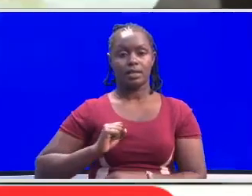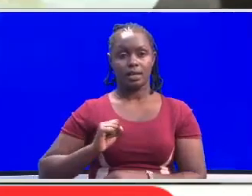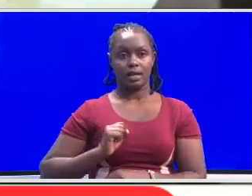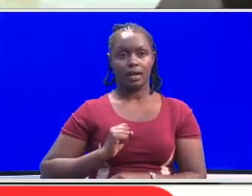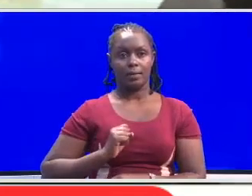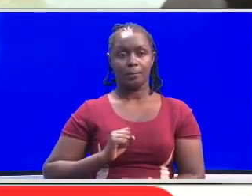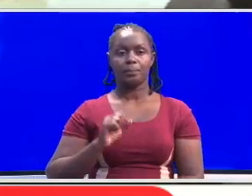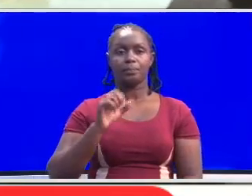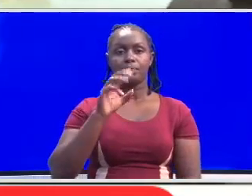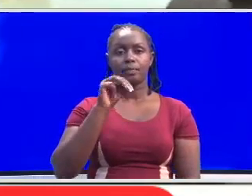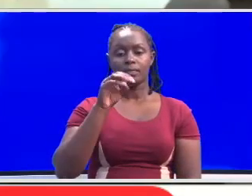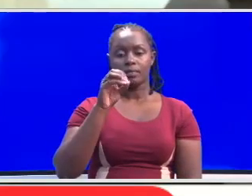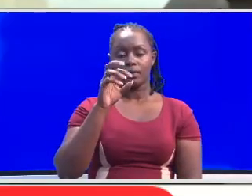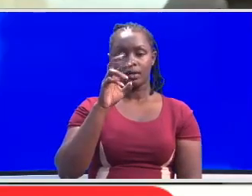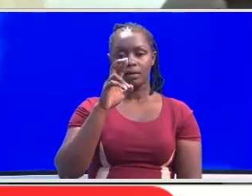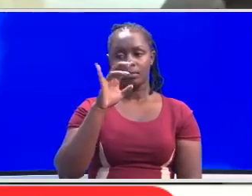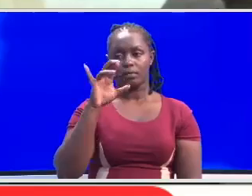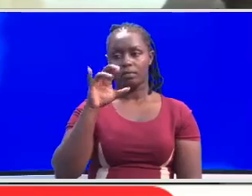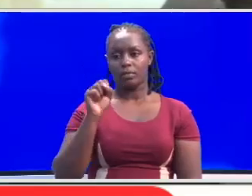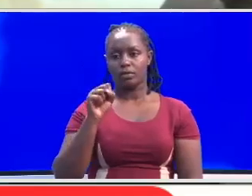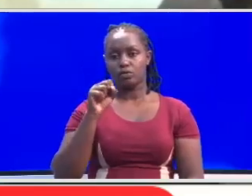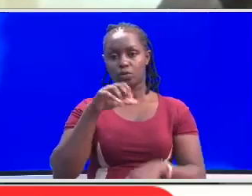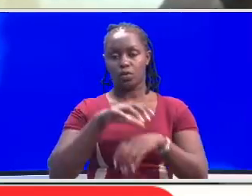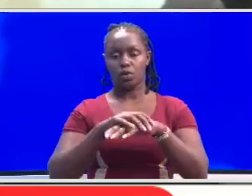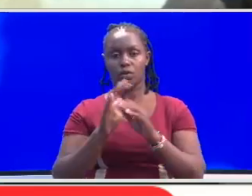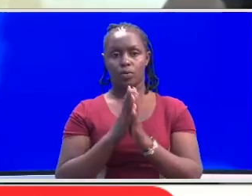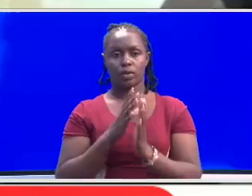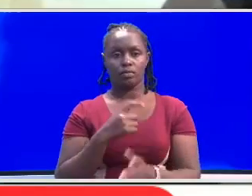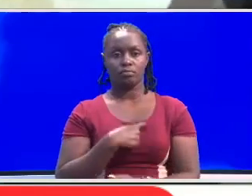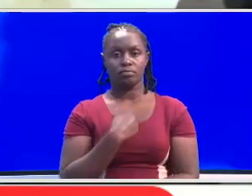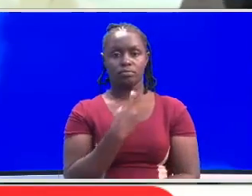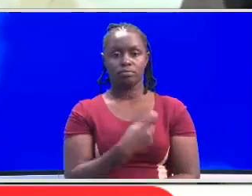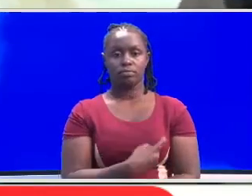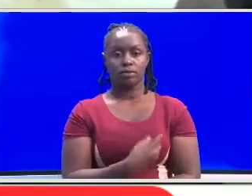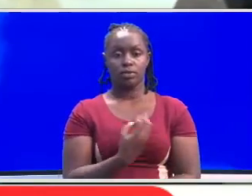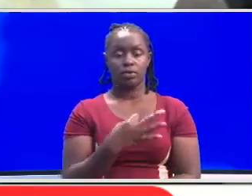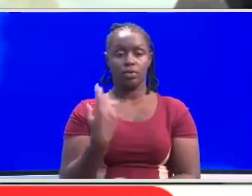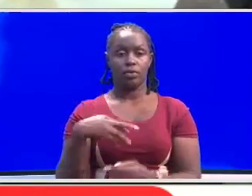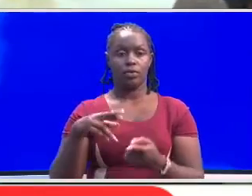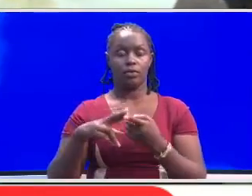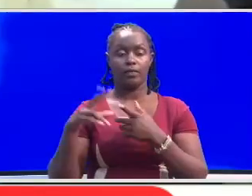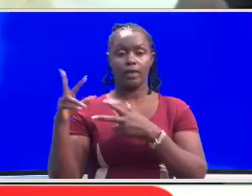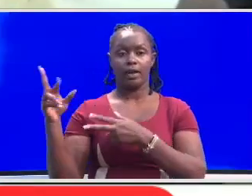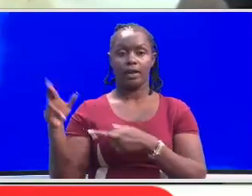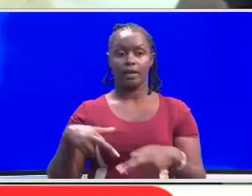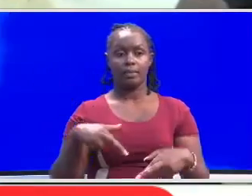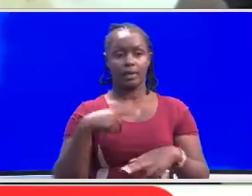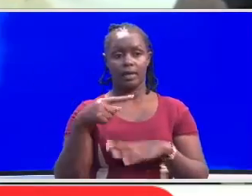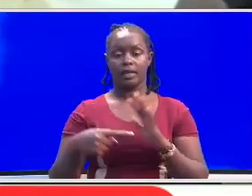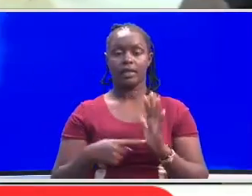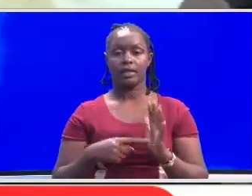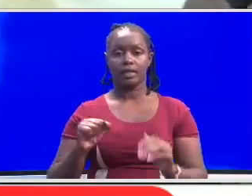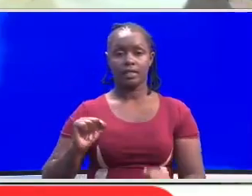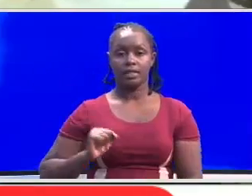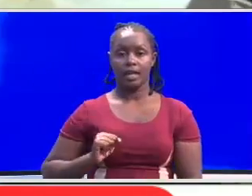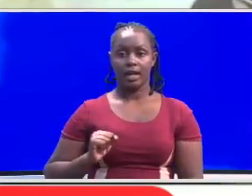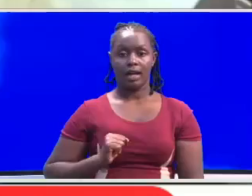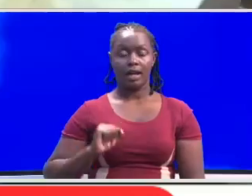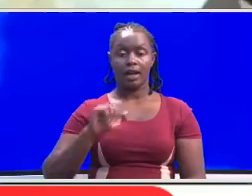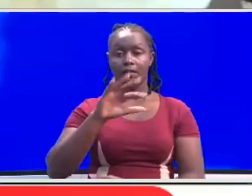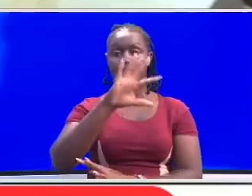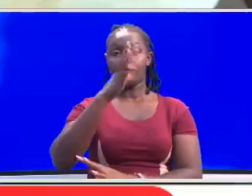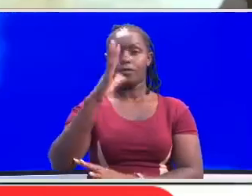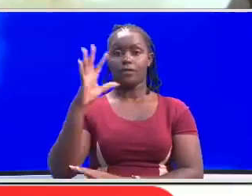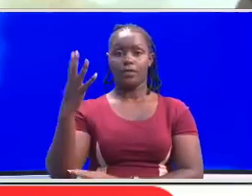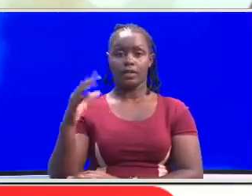Japolo alipatikana na hatia ya kumhadaa na kumnajisi mtoto huyo msituni tarehe 20 mwezi Februari